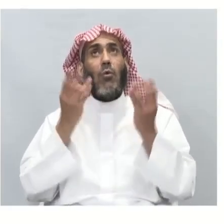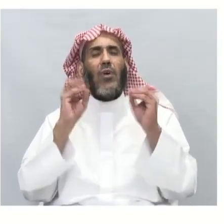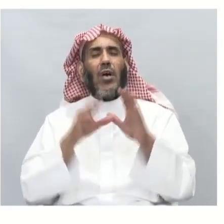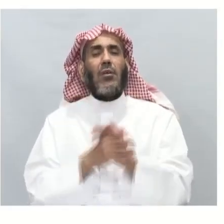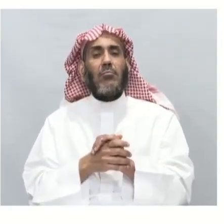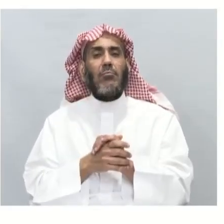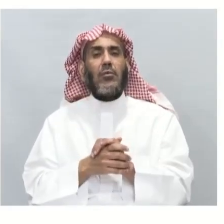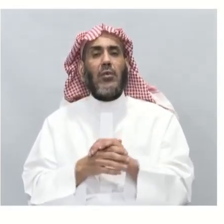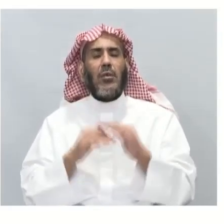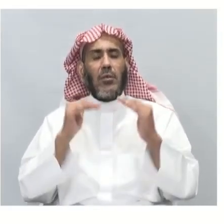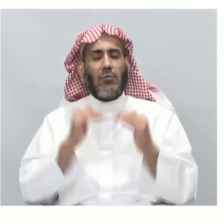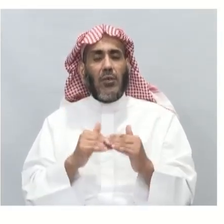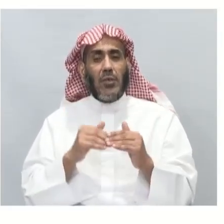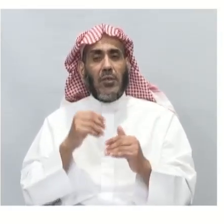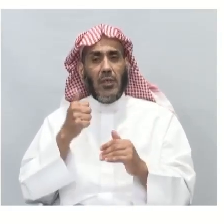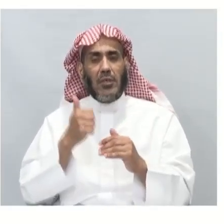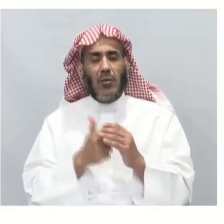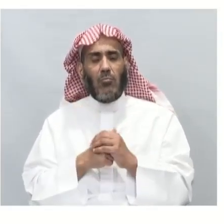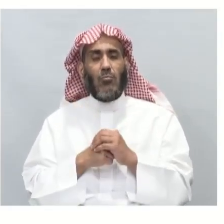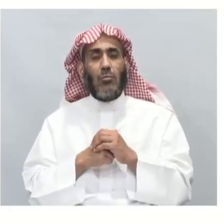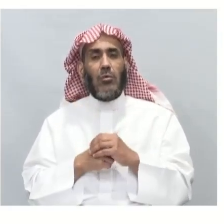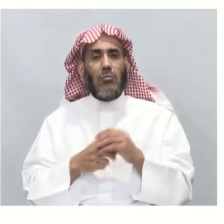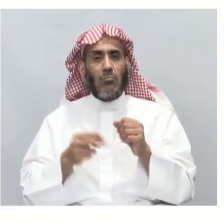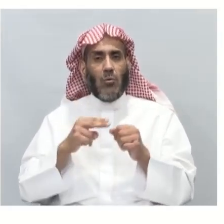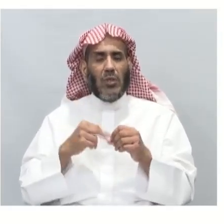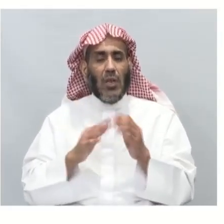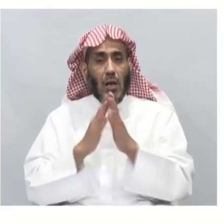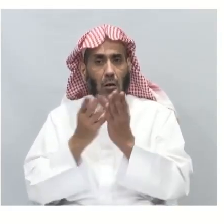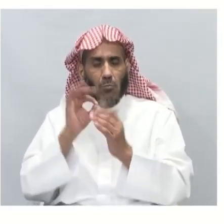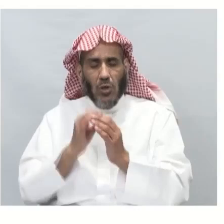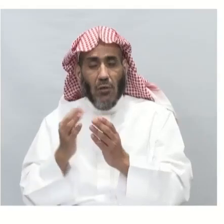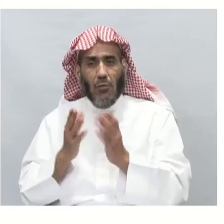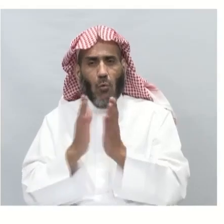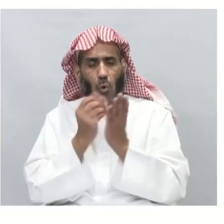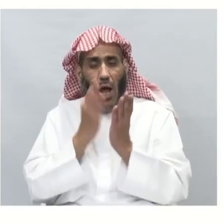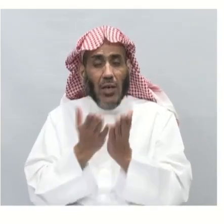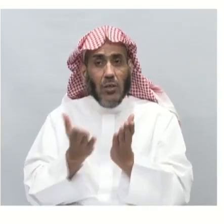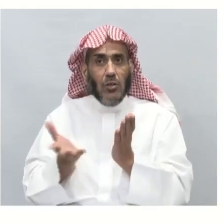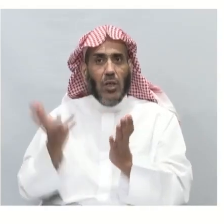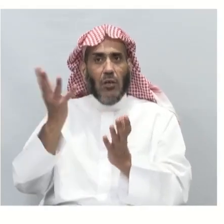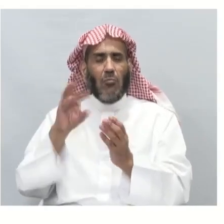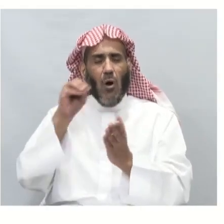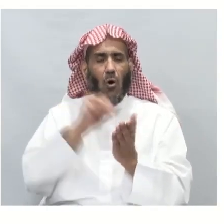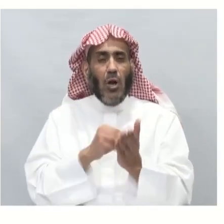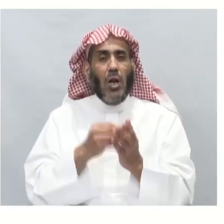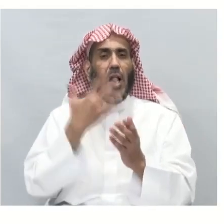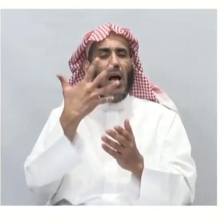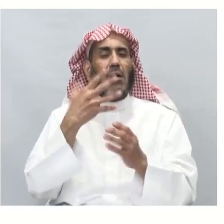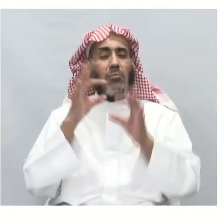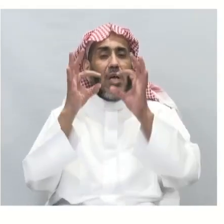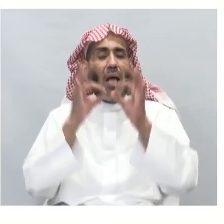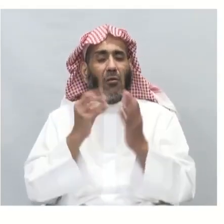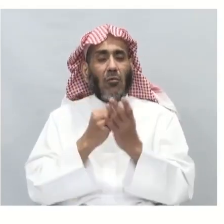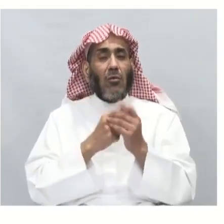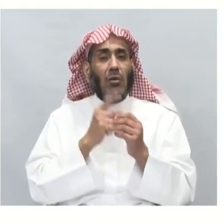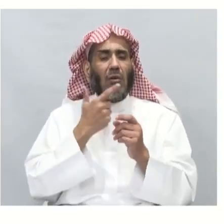الله في الفقره السادسه هنا يقول عد الى المصحف الشريف ثم انقل خمس ايات وردت